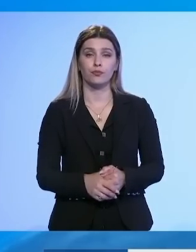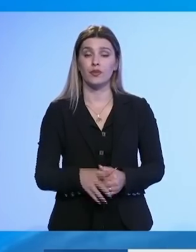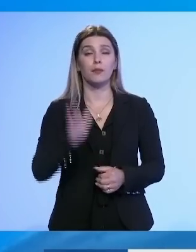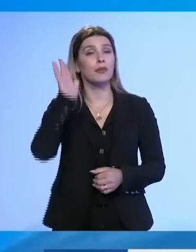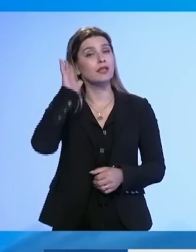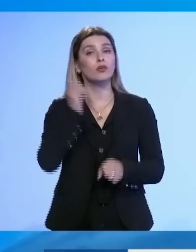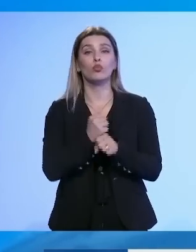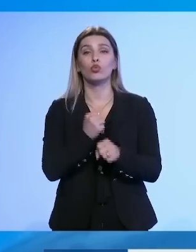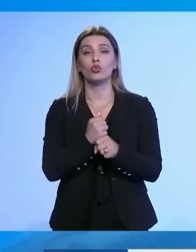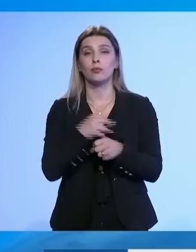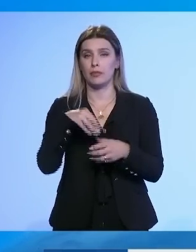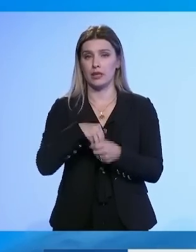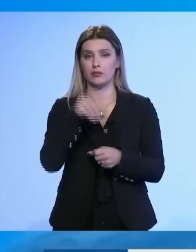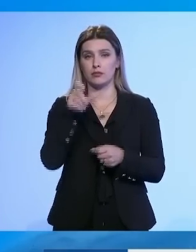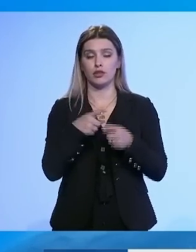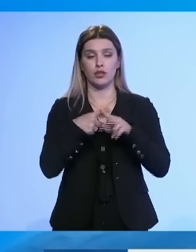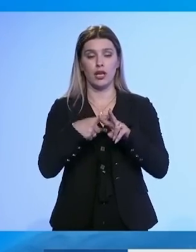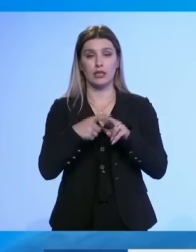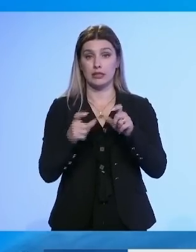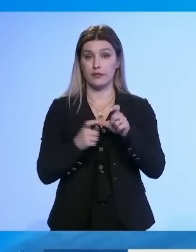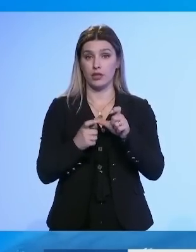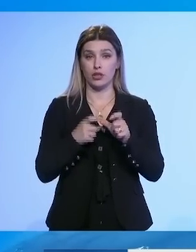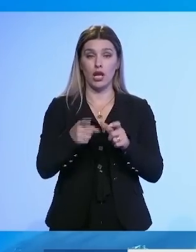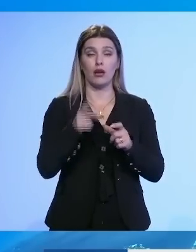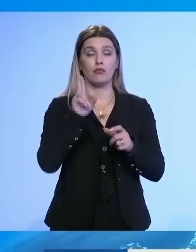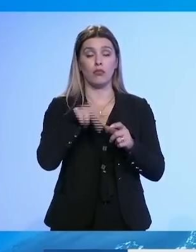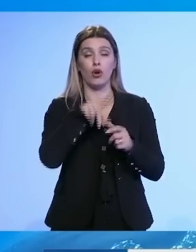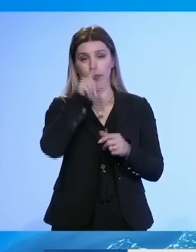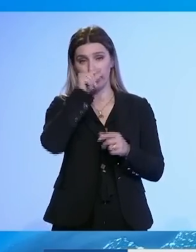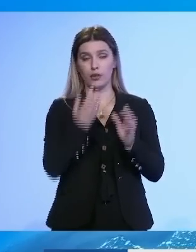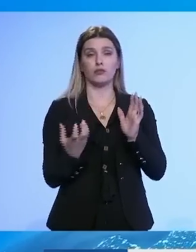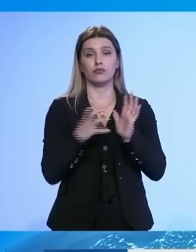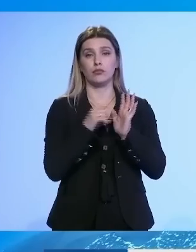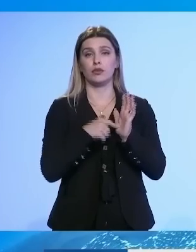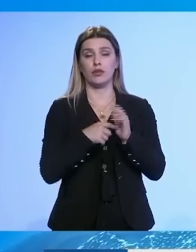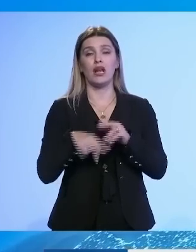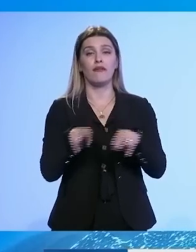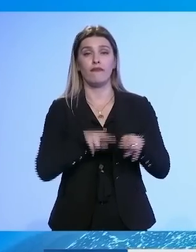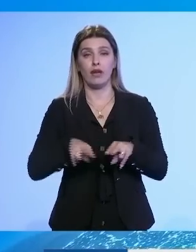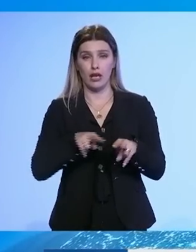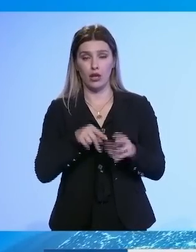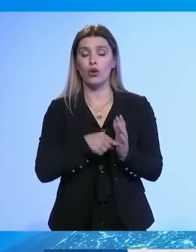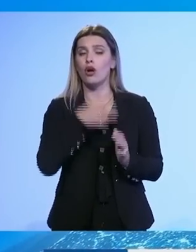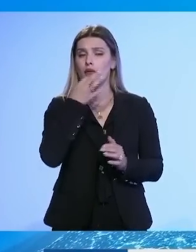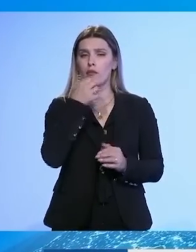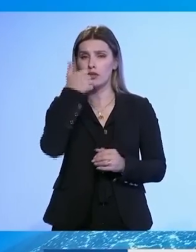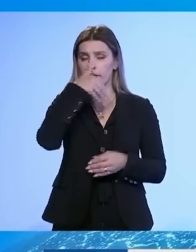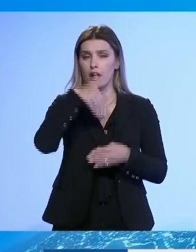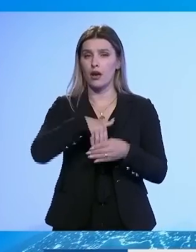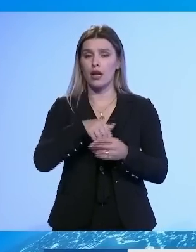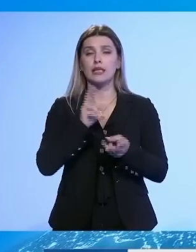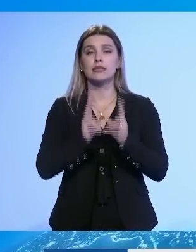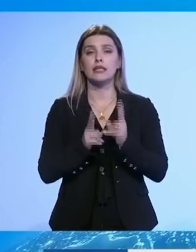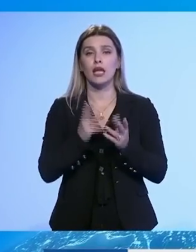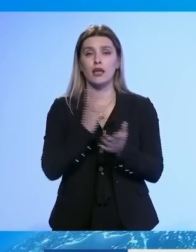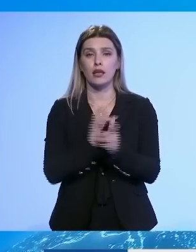Ministri i Punëve të Brendshme Gjelal Sveçla në rrjetin social Twitter ka publikuar një video ku përshkruan se si ka ndodhur rrëmbimi